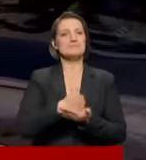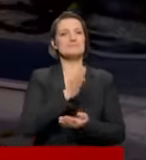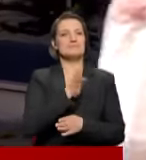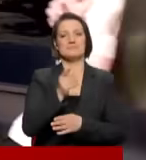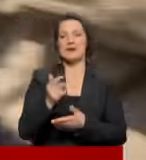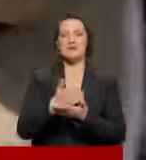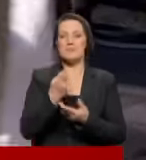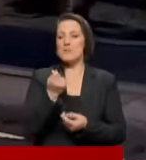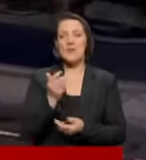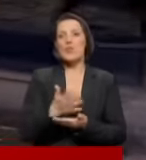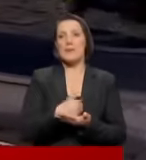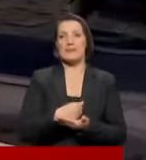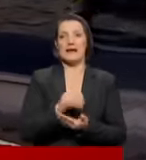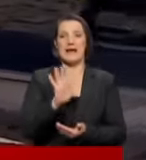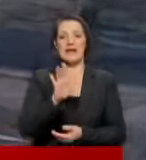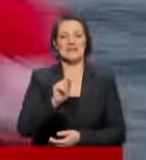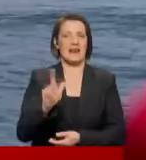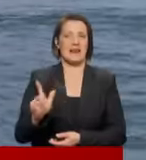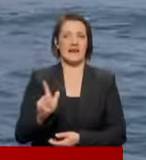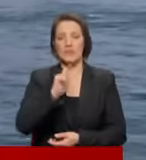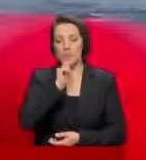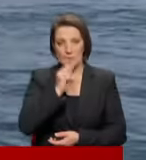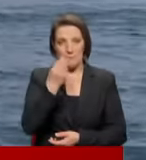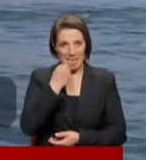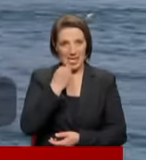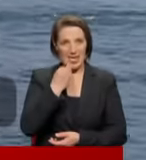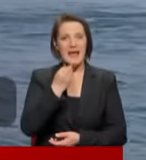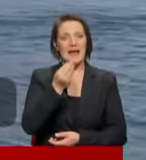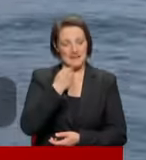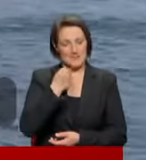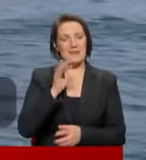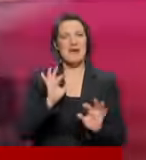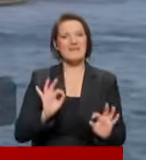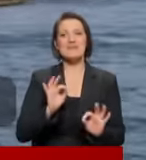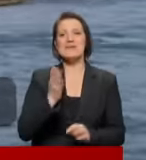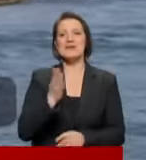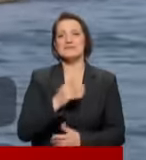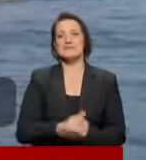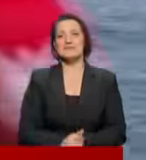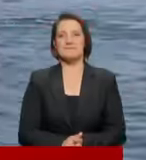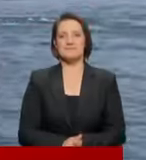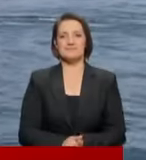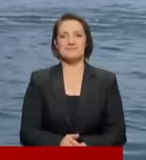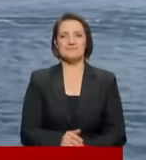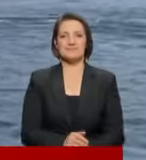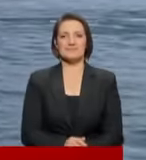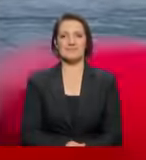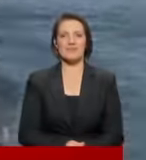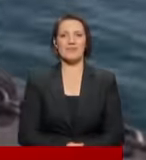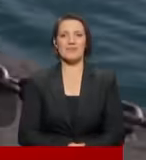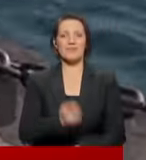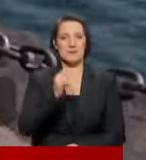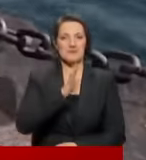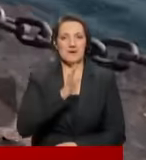toplayabiliyoruz. Ne kadar topladınız? 50 TL. Dondurma yedin mi? Evet. Neli yedin? Tadayı. Harçlık var mı